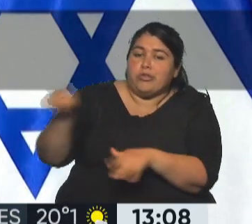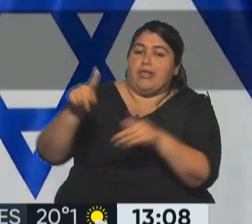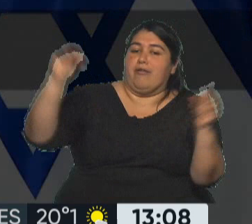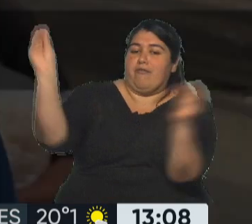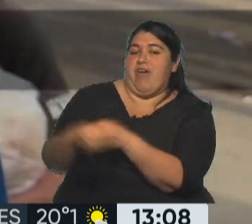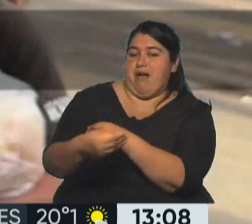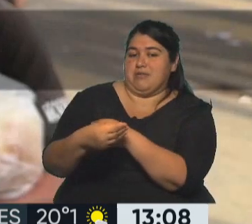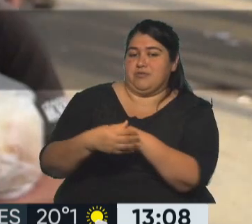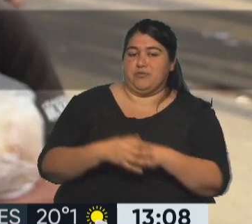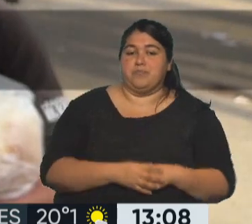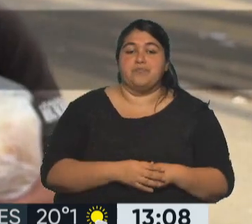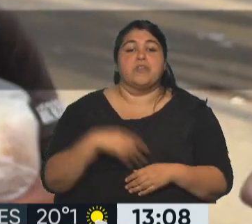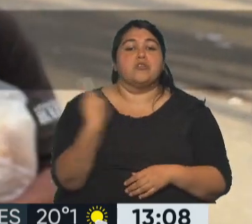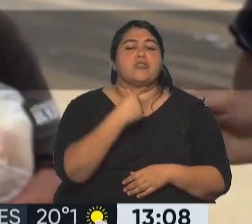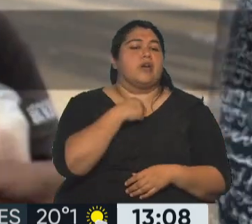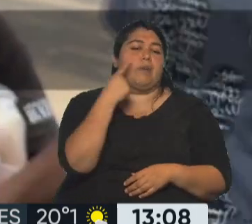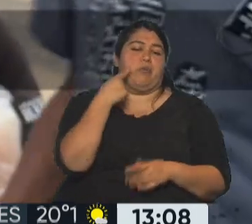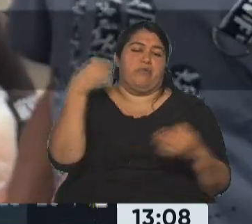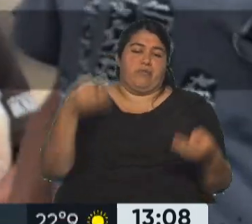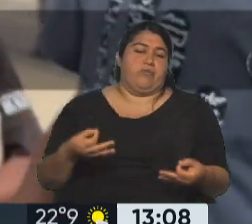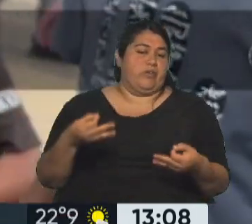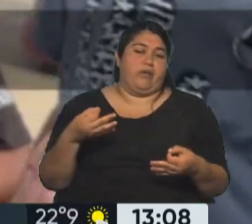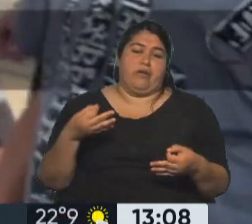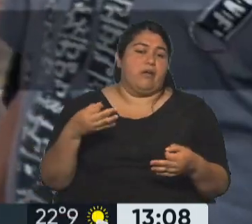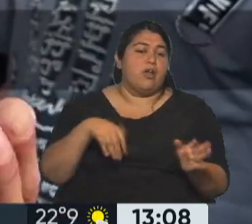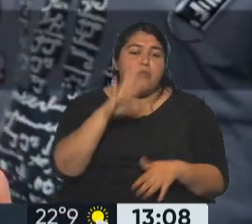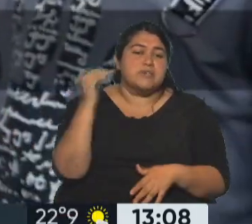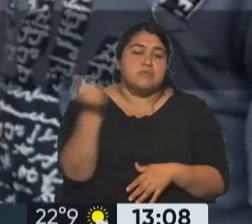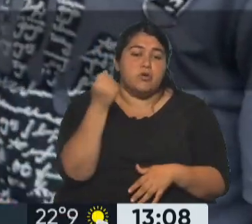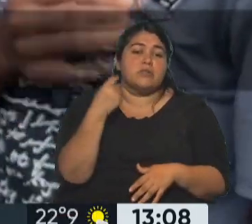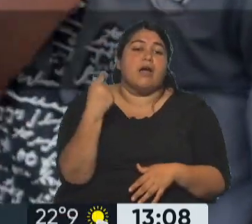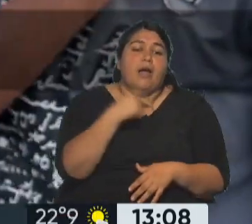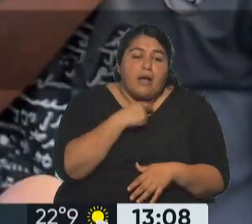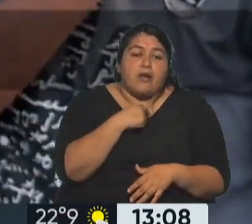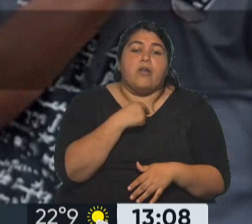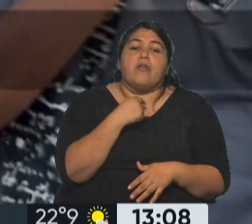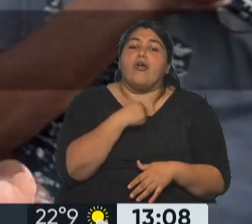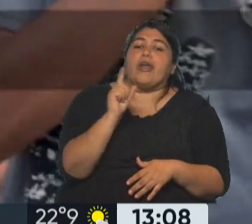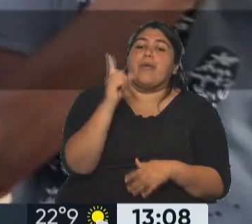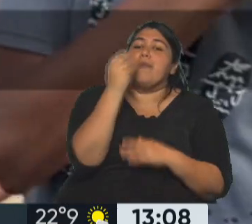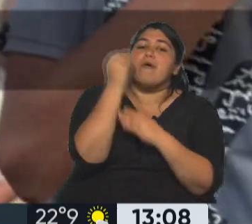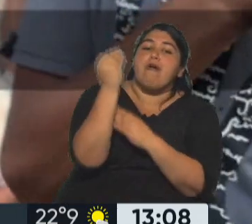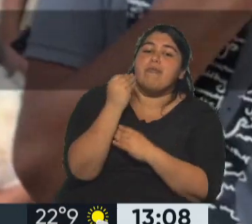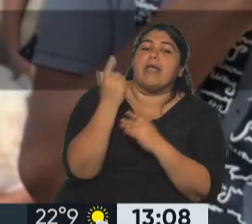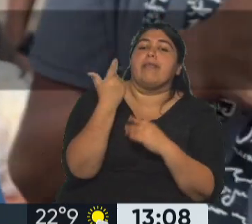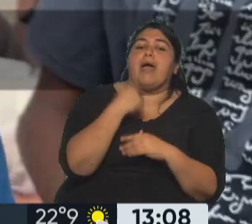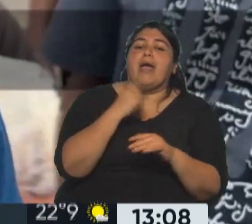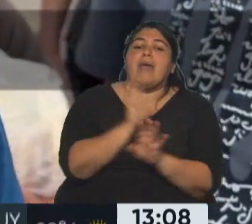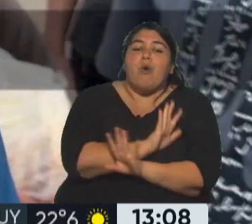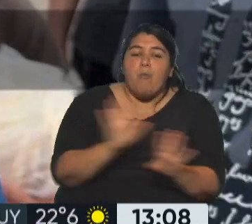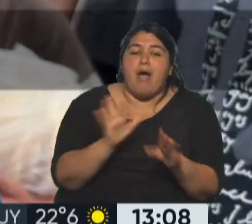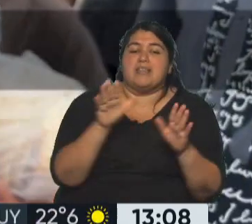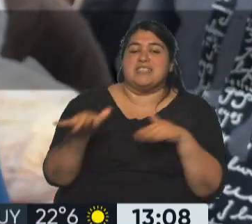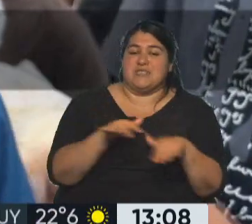يك احنا بدنا نعيش بكرامه بكفي لا بد اكل بد اقل ما فيها نشوف حالنا نشوف اولادنا